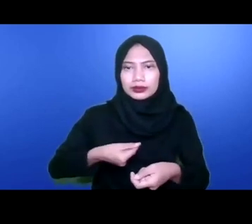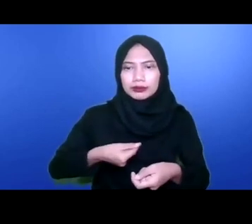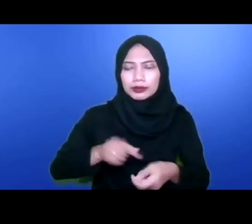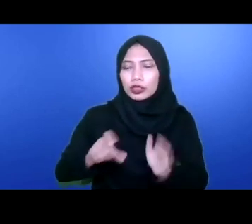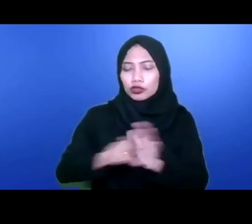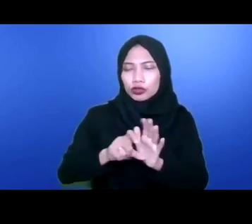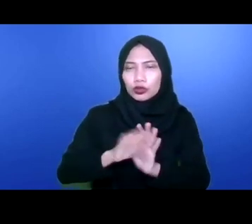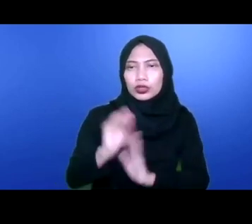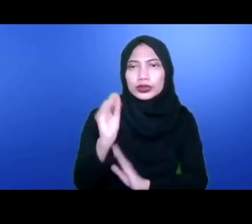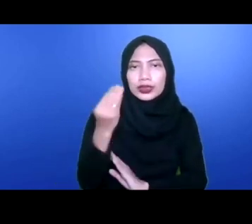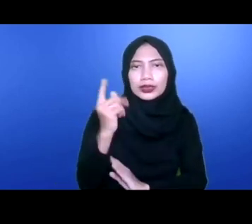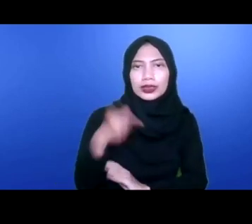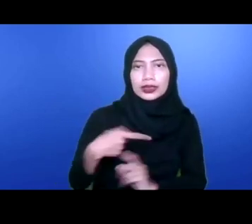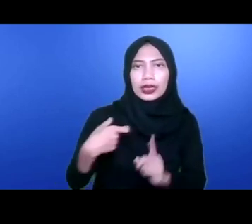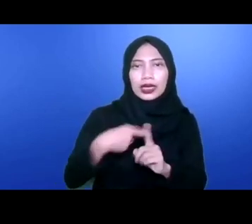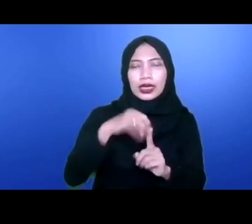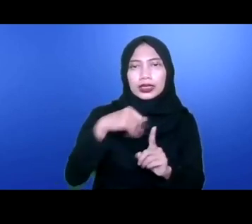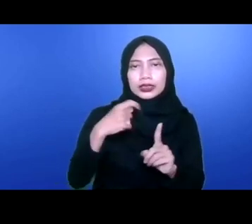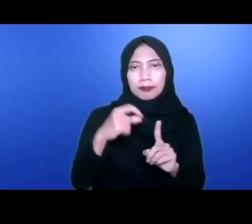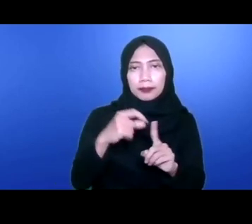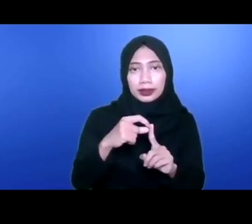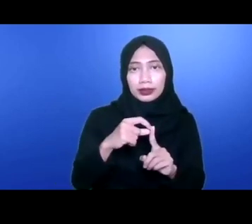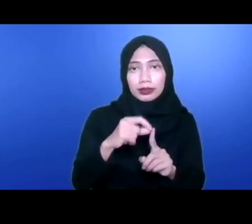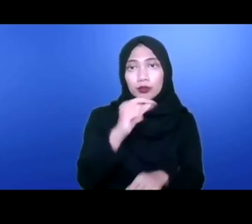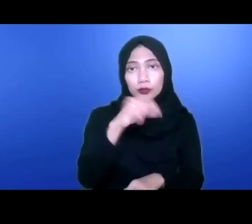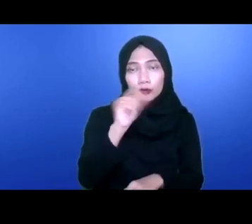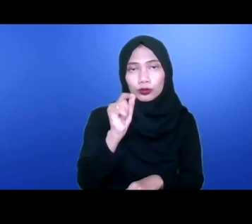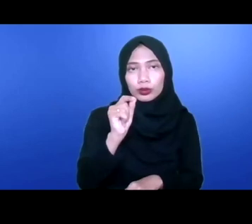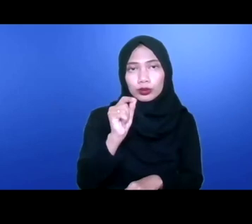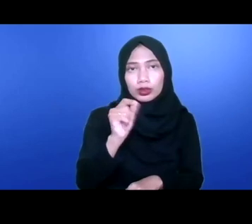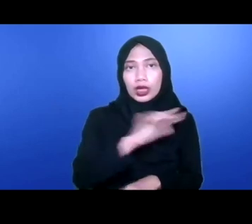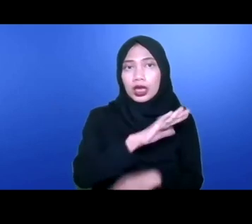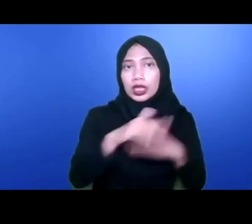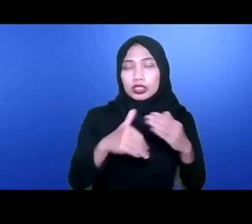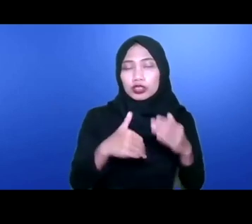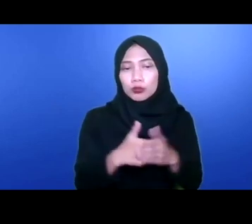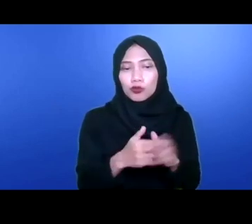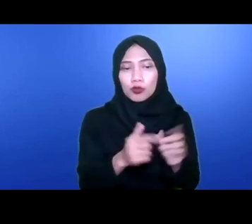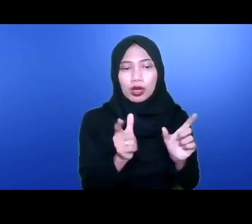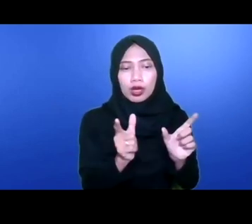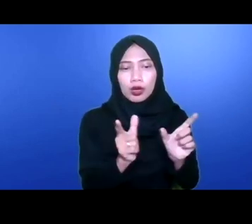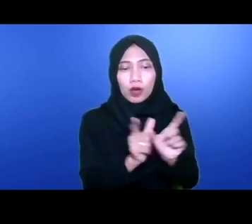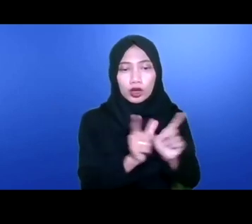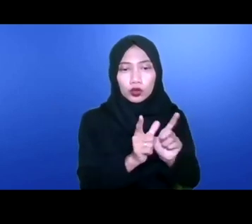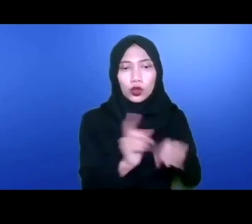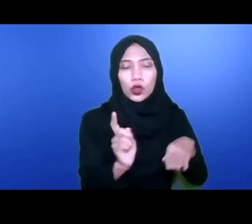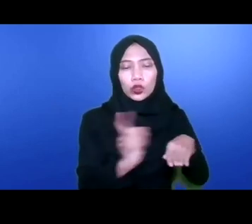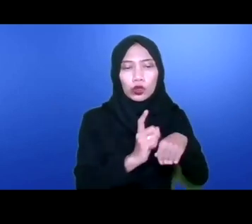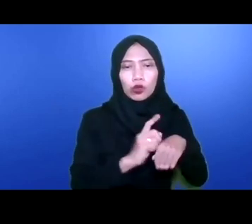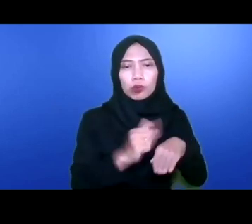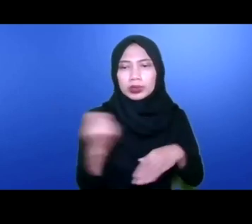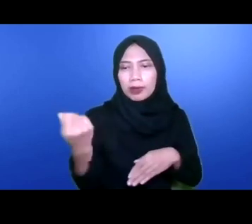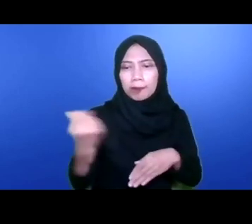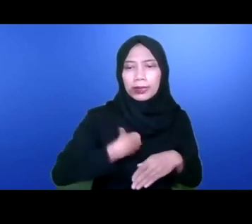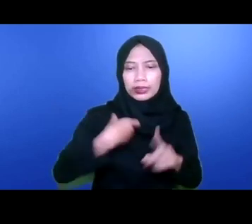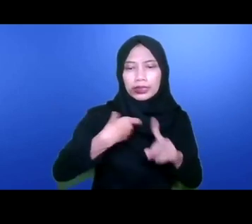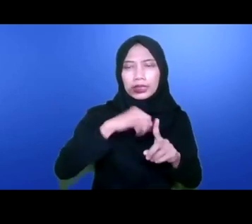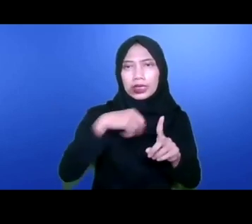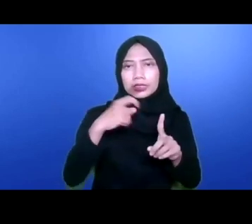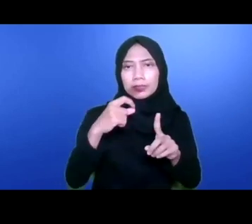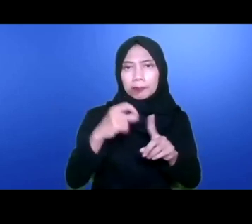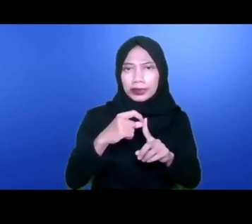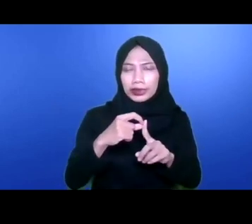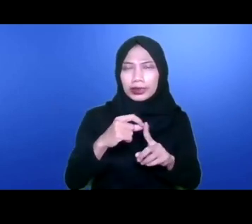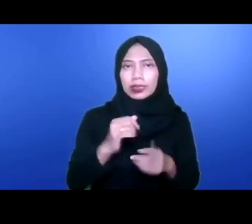KJP-nya, semua warung-warung yang jual bisa pakai KJP, bahkan ditulis tabungan Bank DKI, bisa pakai kartu